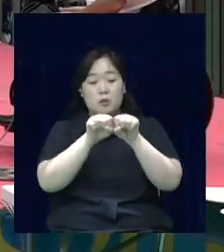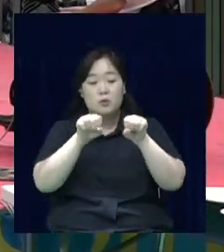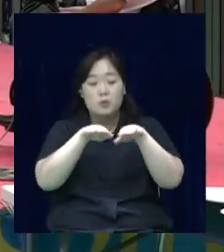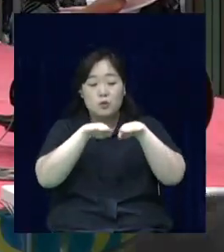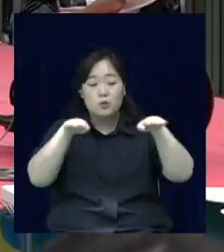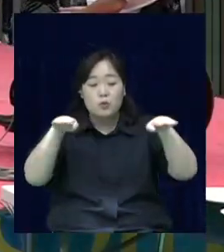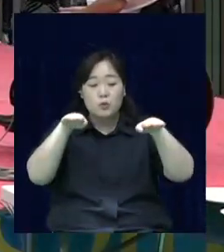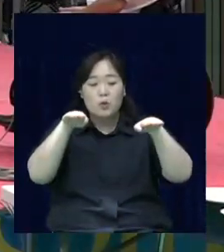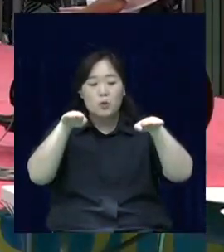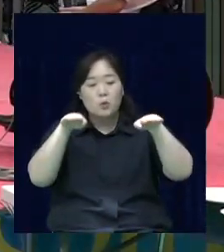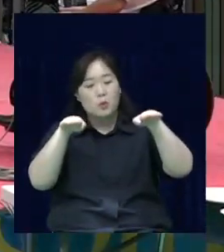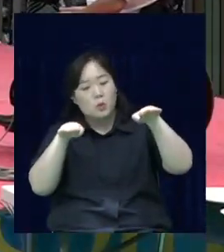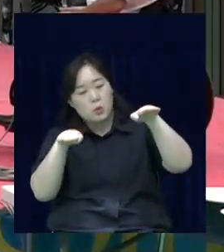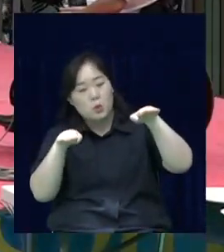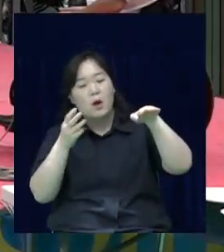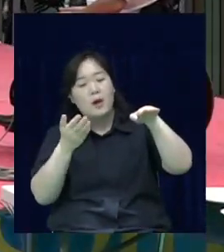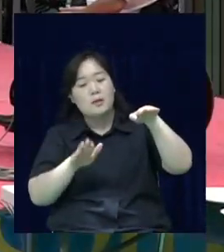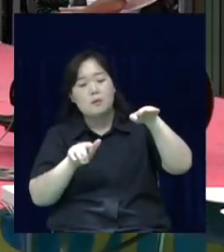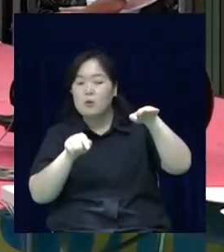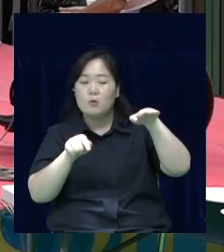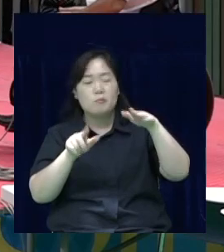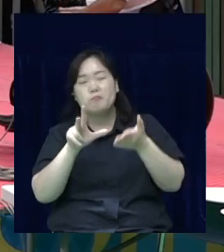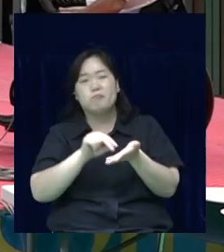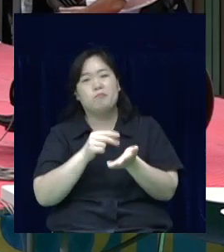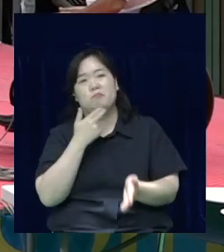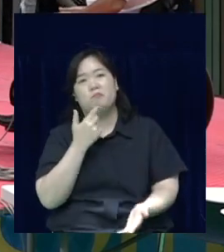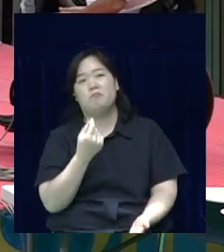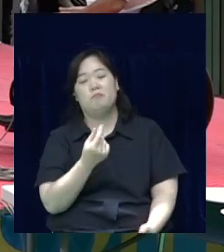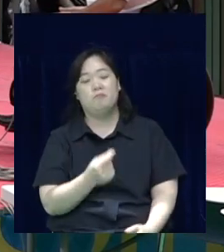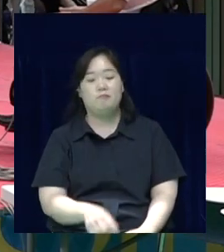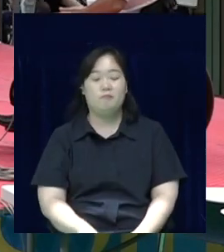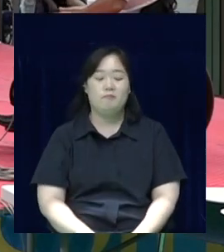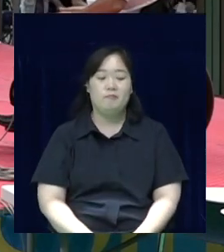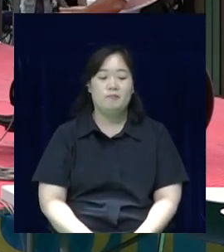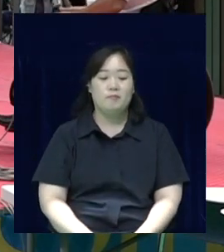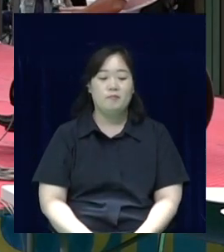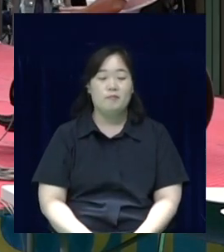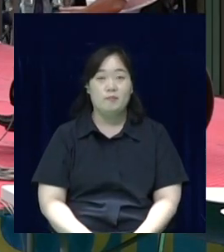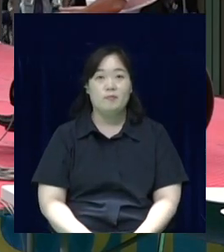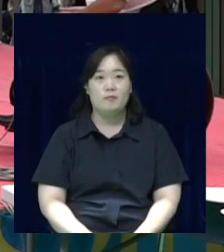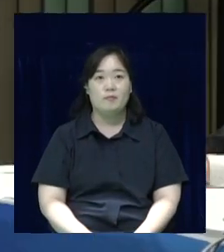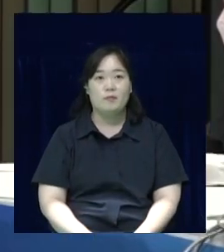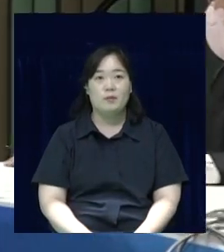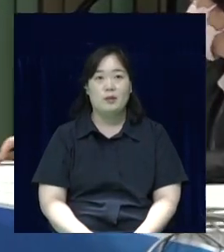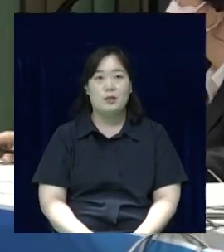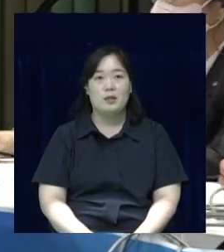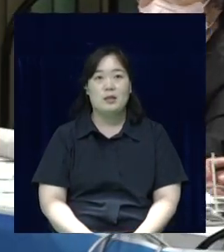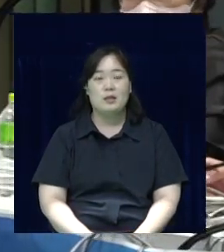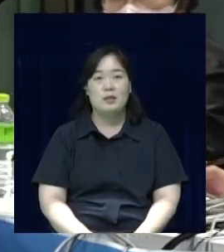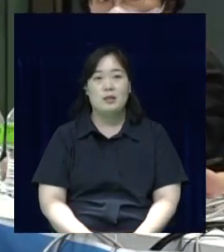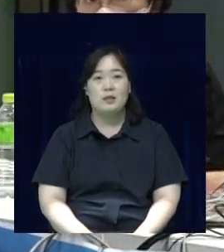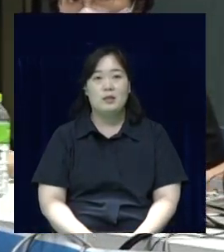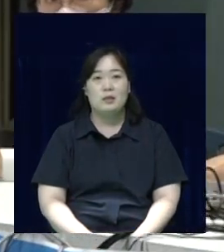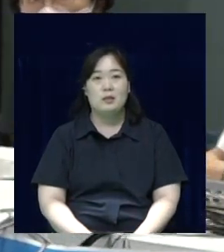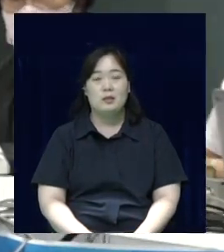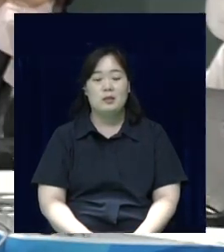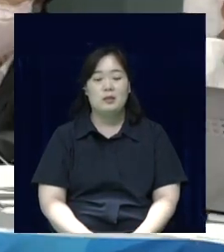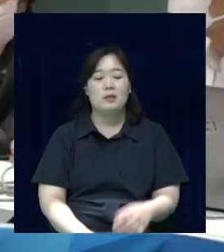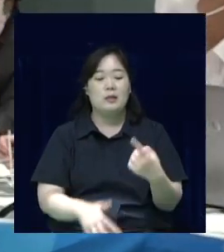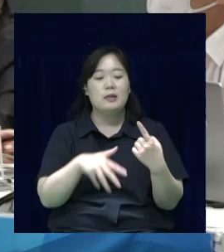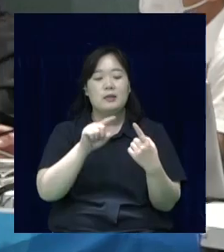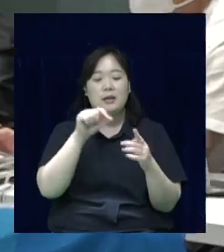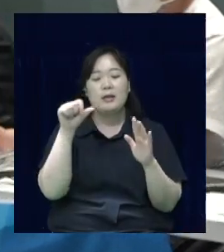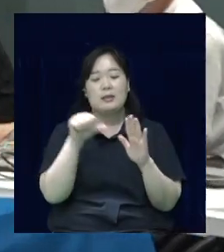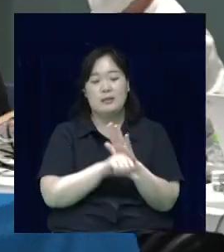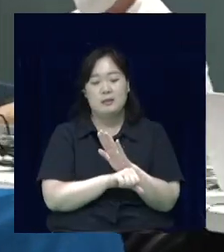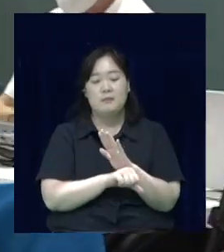했는데 크게 네. 문제되지는 않습니다. 아, 그렇군요. 예, 예. 자, 일단은 울산 소속의 정금산 선수 1차 예. 시도 실패가 됐고요.